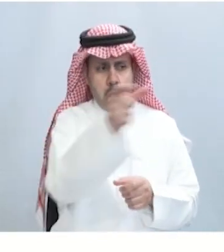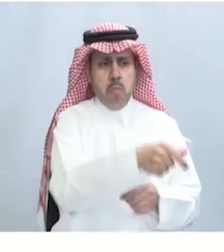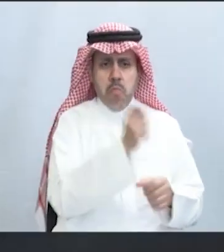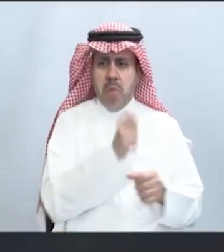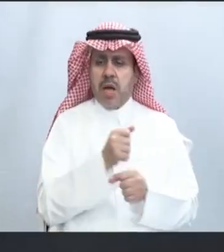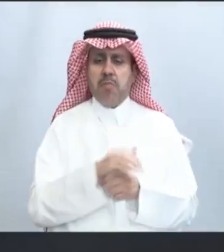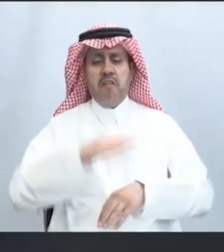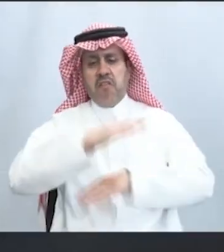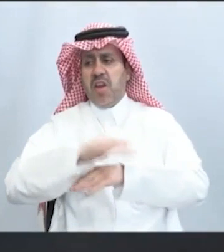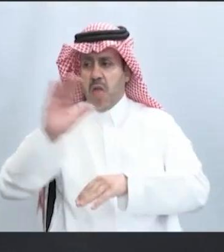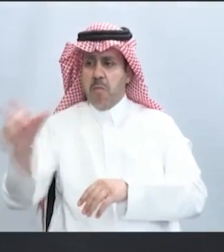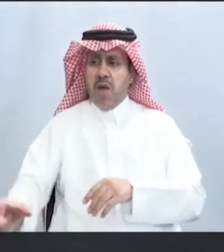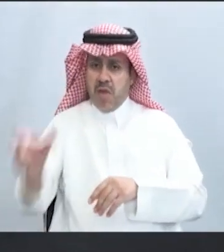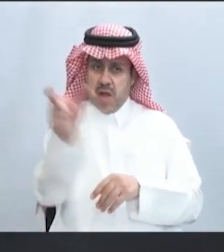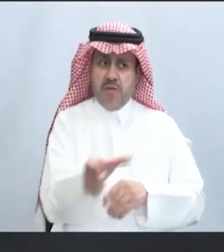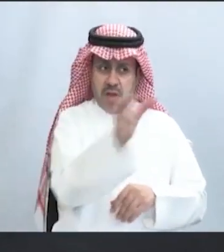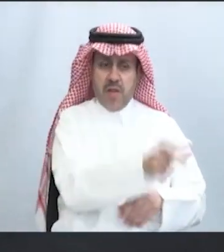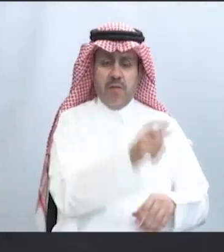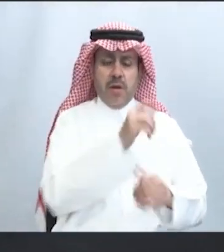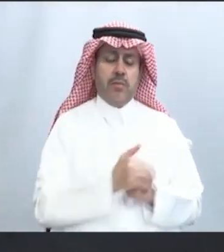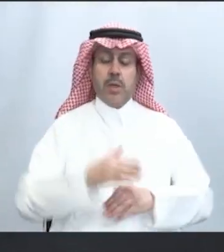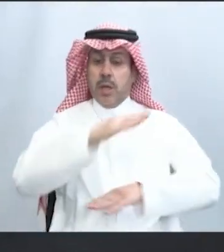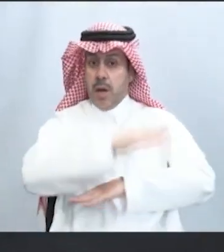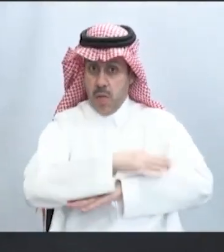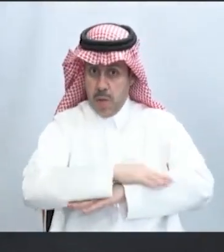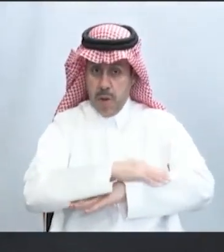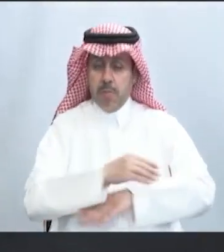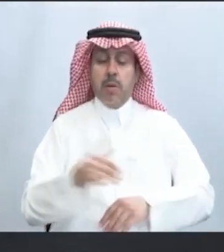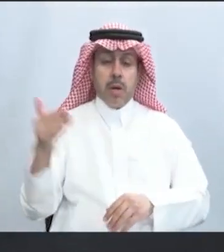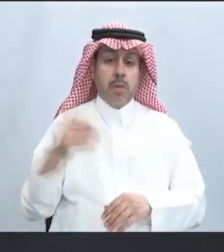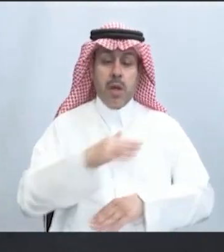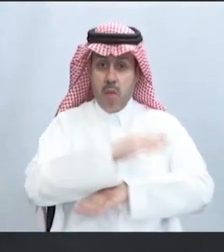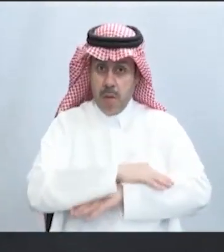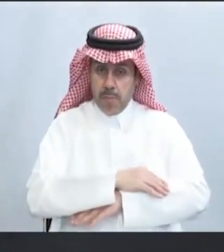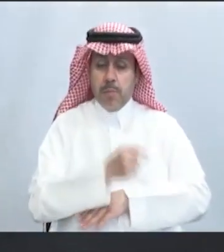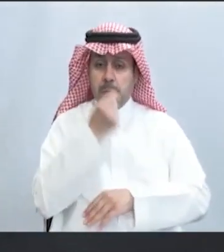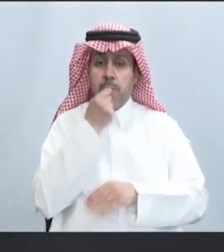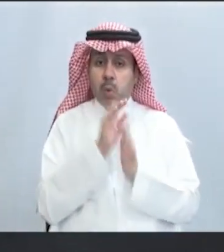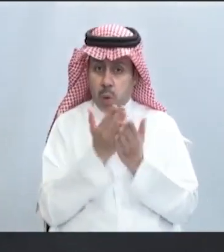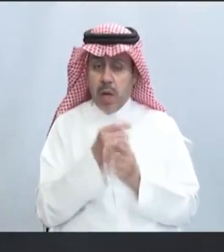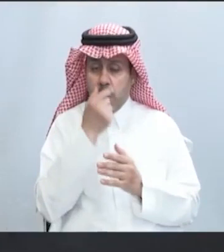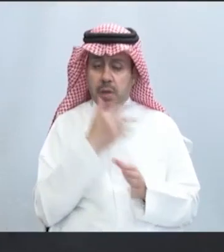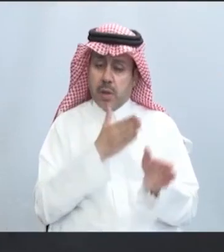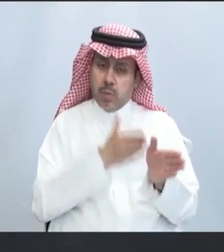وهي مبنيه على النظام المستند الى الكتاب والسنه المستند الى الكتاب